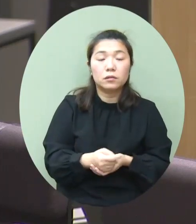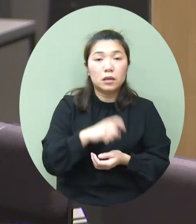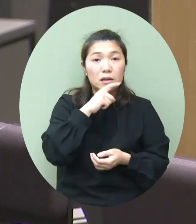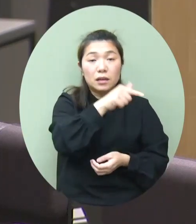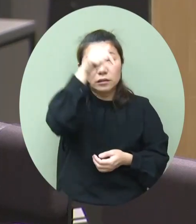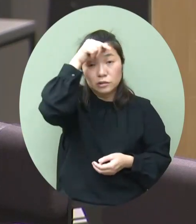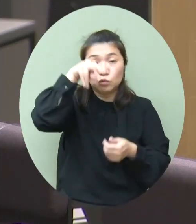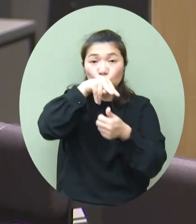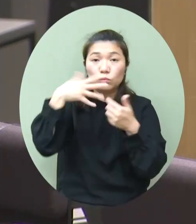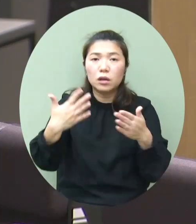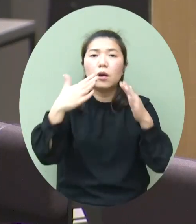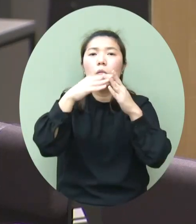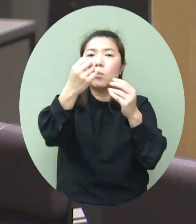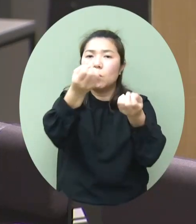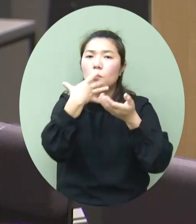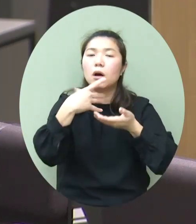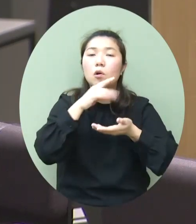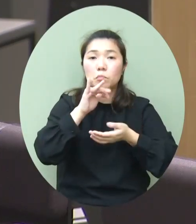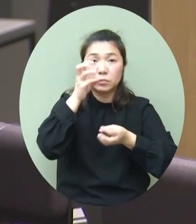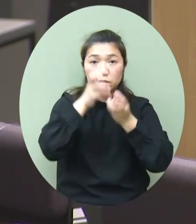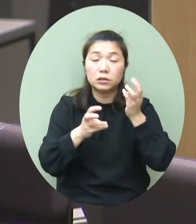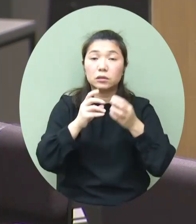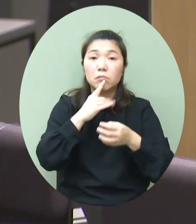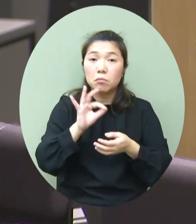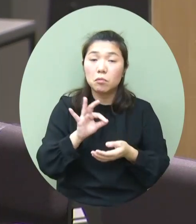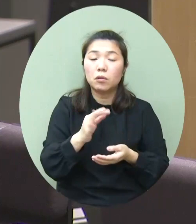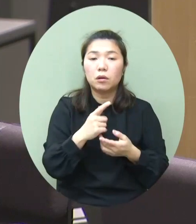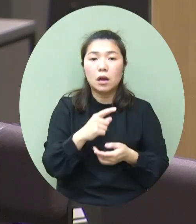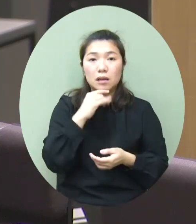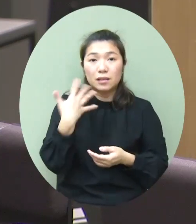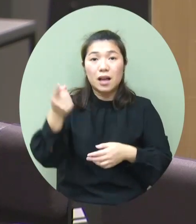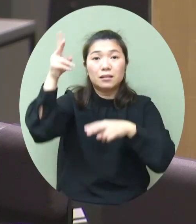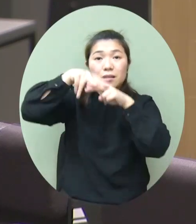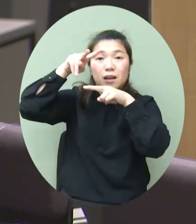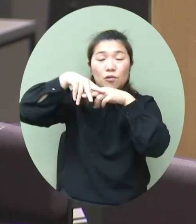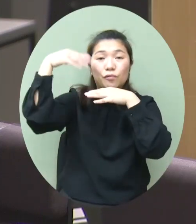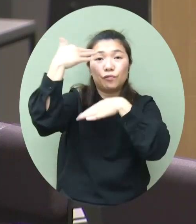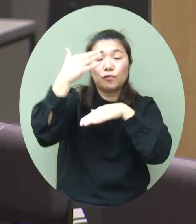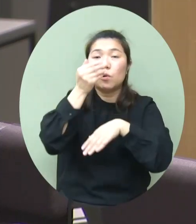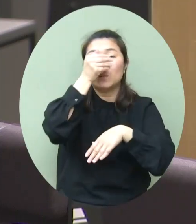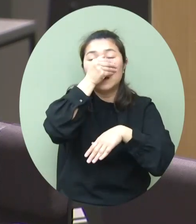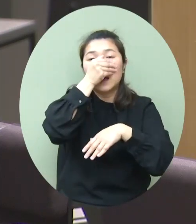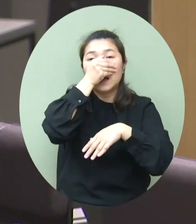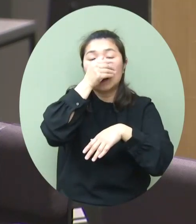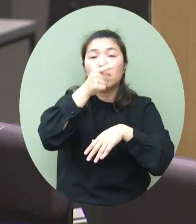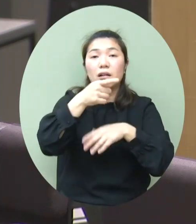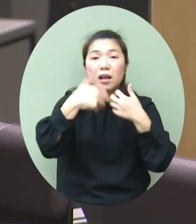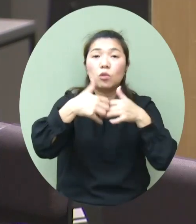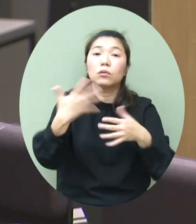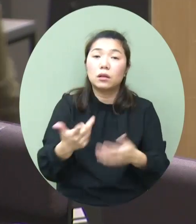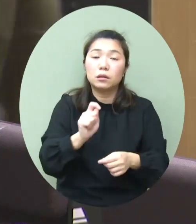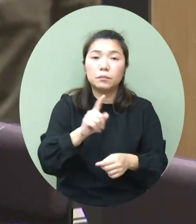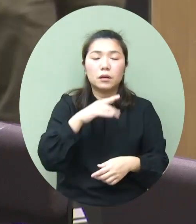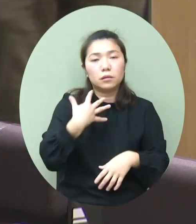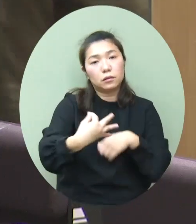现在是否在医院的氧气供应有短缺？另外，基因